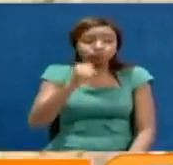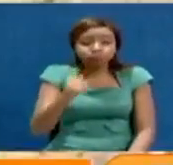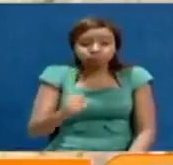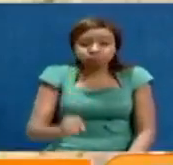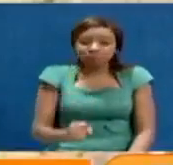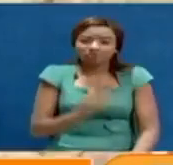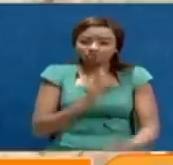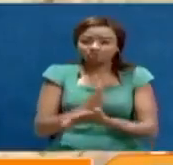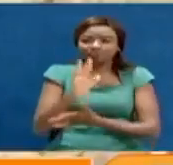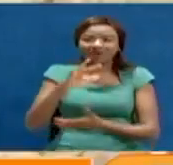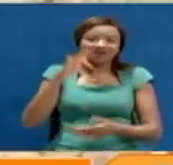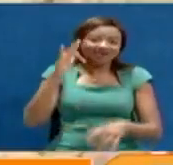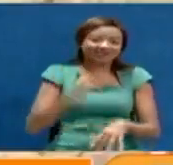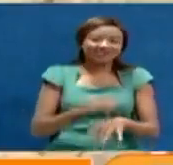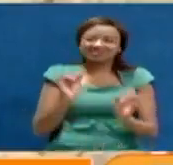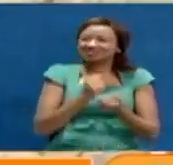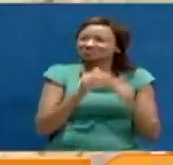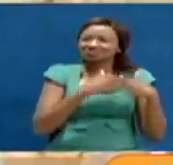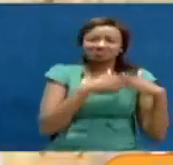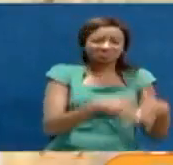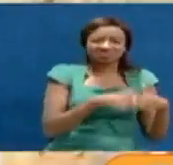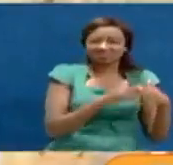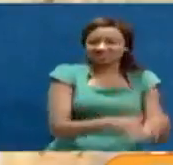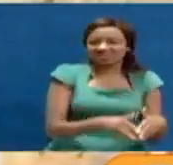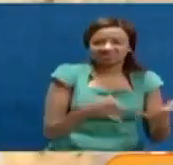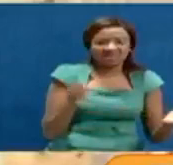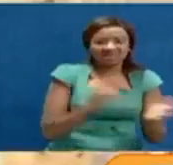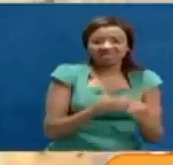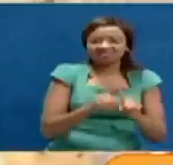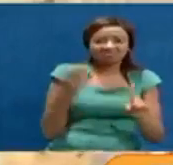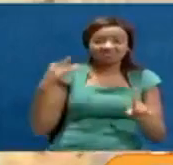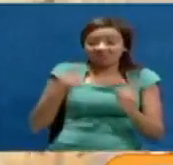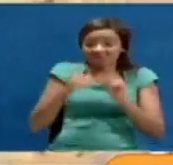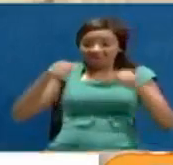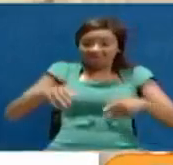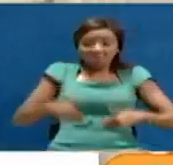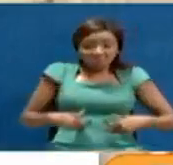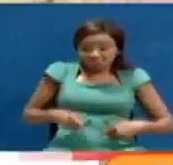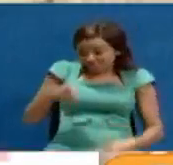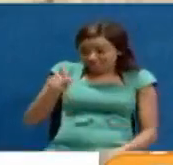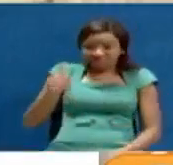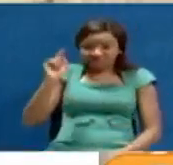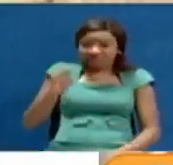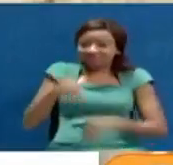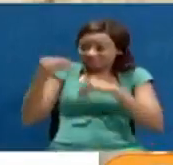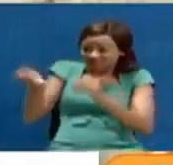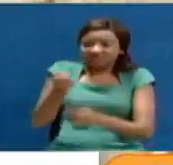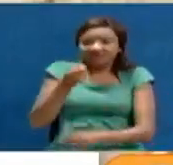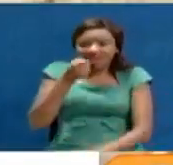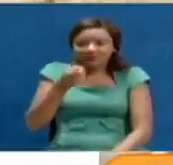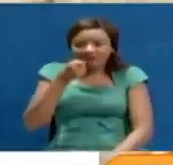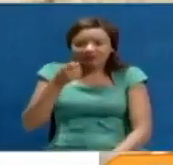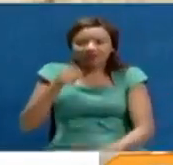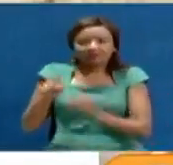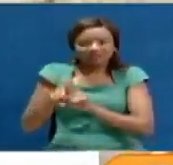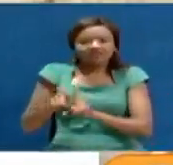tuseme wamekuwa affected, hawawezi kufanya hiyo kazi tena. Lakini sasa wale vijana ambao wamebaki hapa, itabidi pia wawekwe kwa matibabu, wasaidike